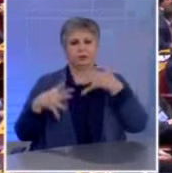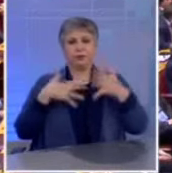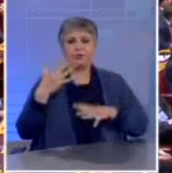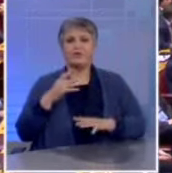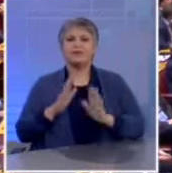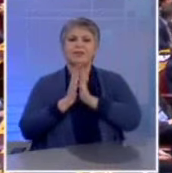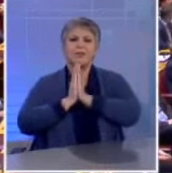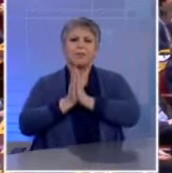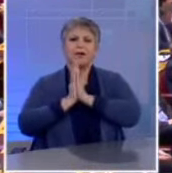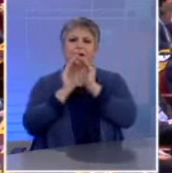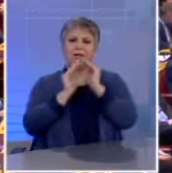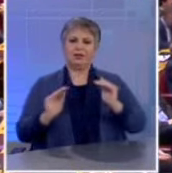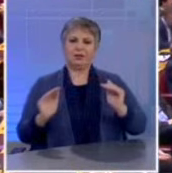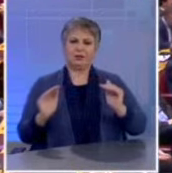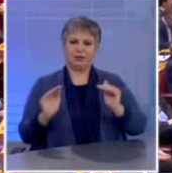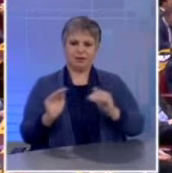Ησυχία.